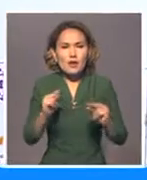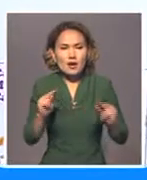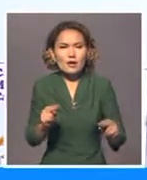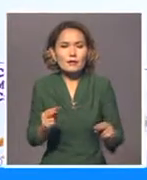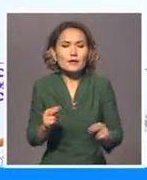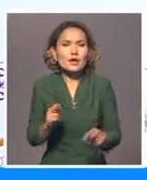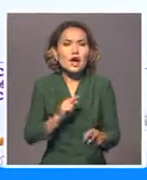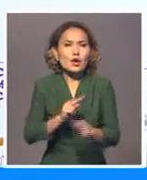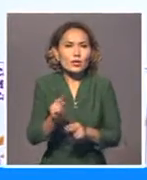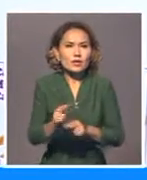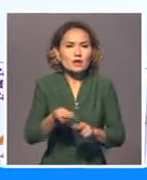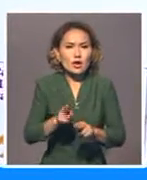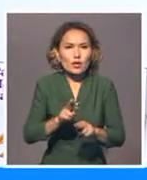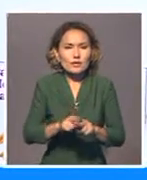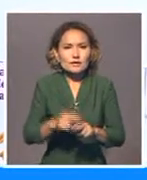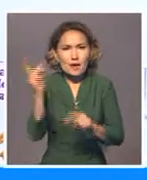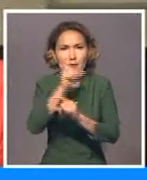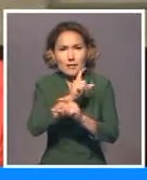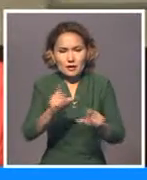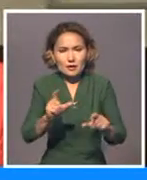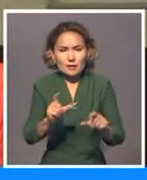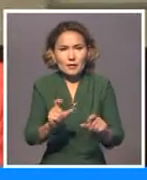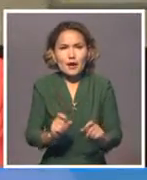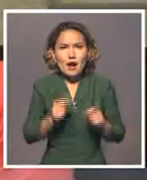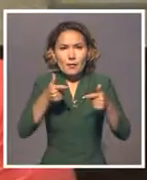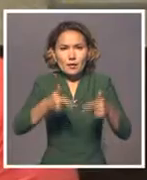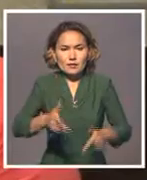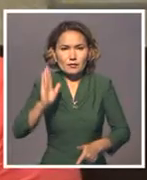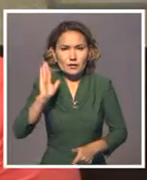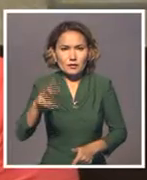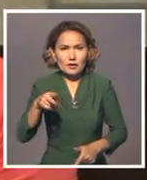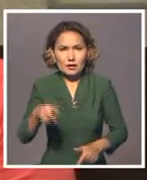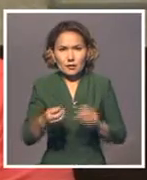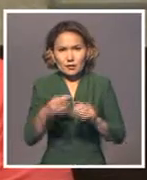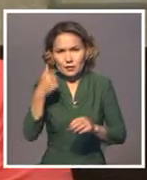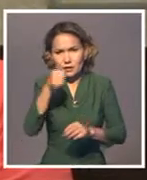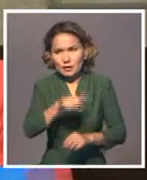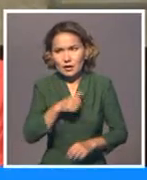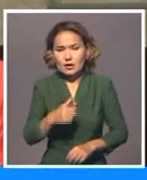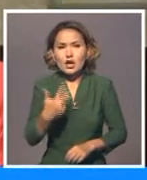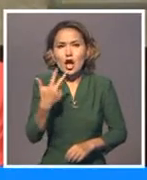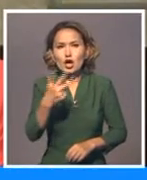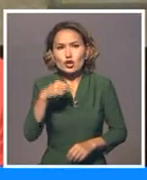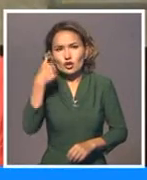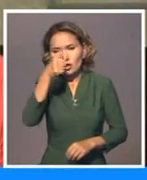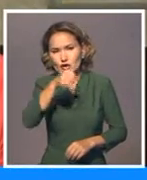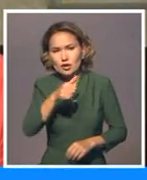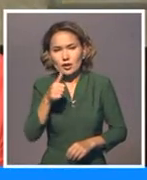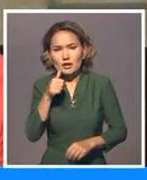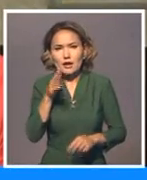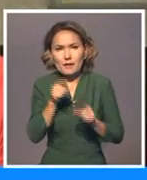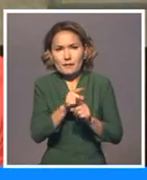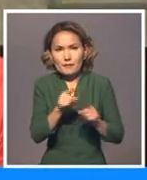таңғаларлық, ол биыл алғаш рет мектеп табалдырығын аттамақшы. Осы баламыз 3 жылдан бері оңалту орталығына келді.